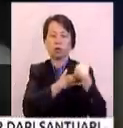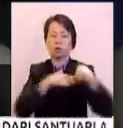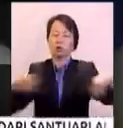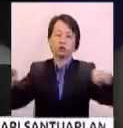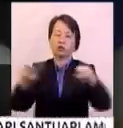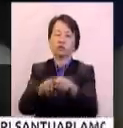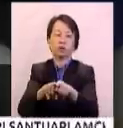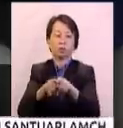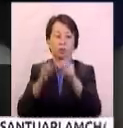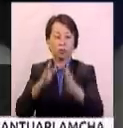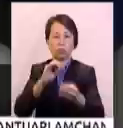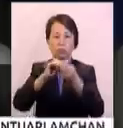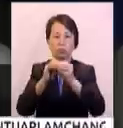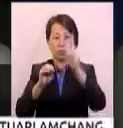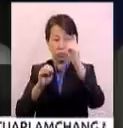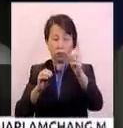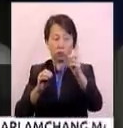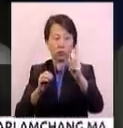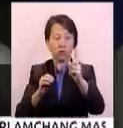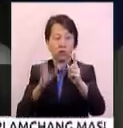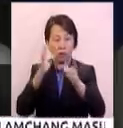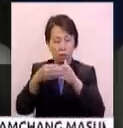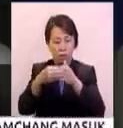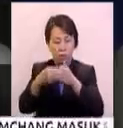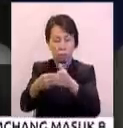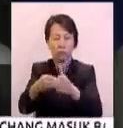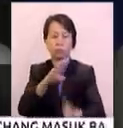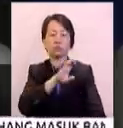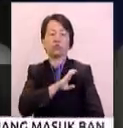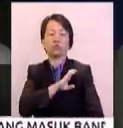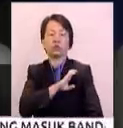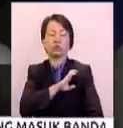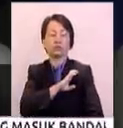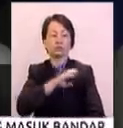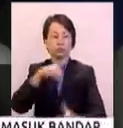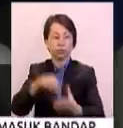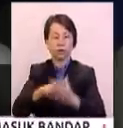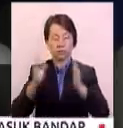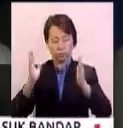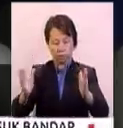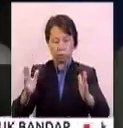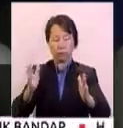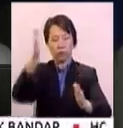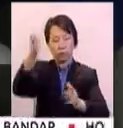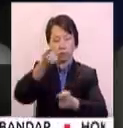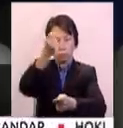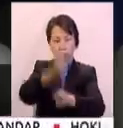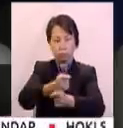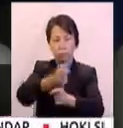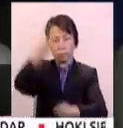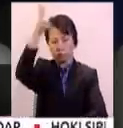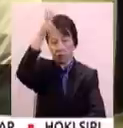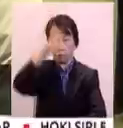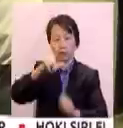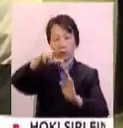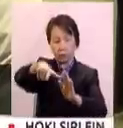sebagai orang nombor satu yang akan melalui pimpinan PDRM dalam tempoh yang akan ditetapkan oleh kerajaan